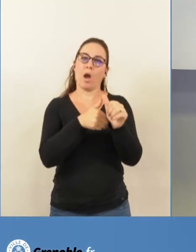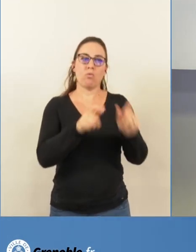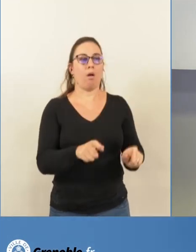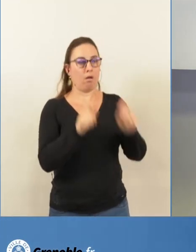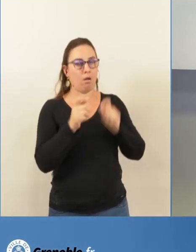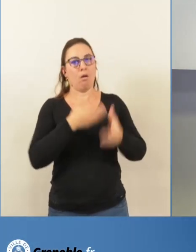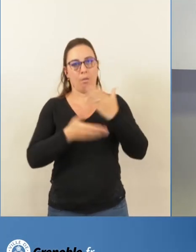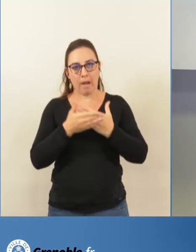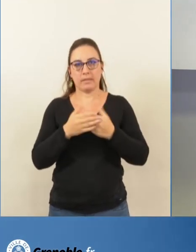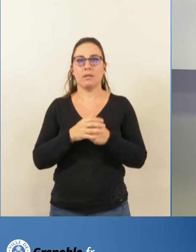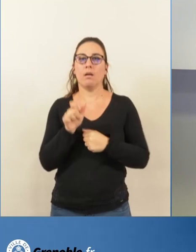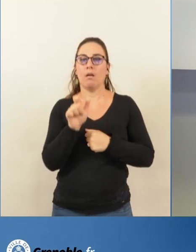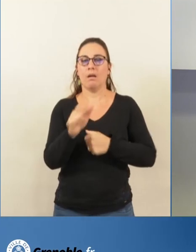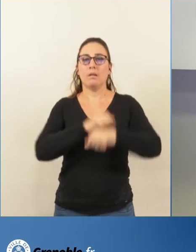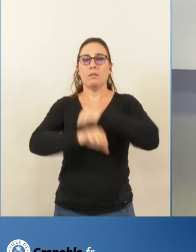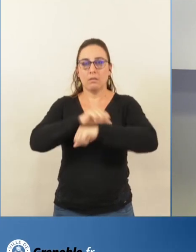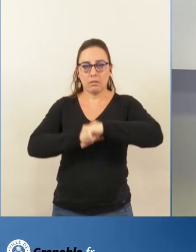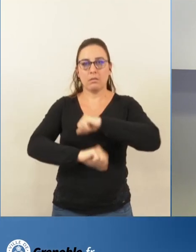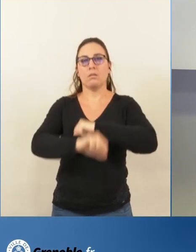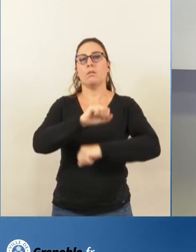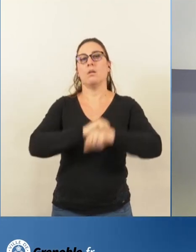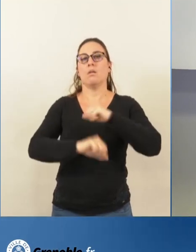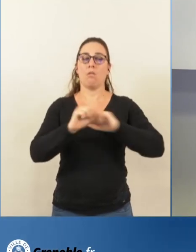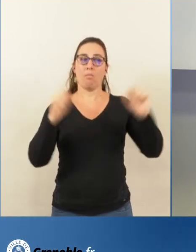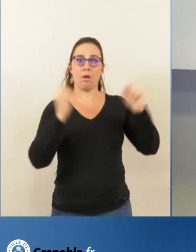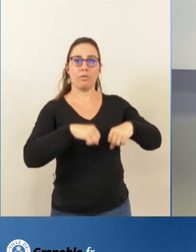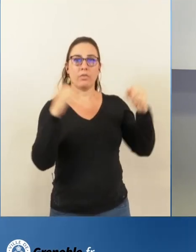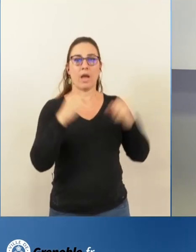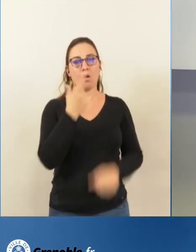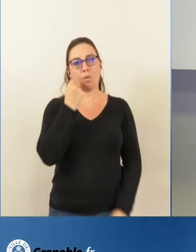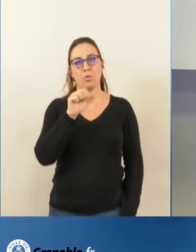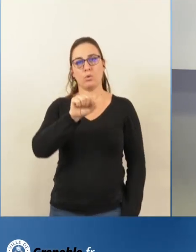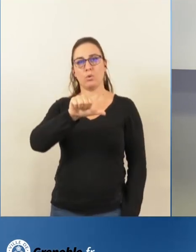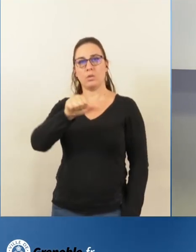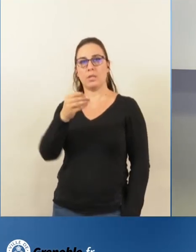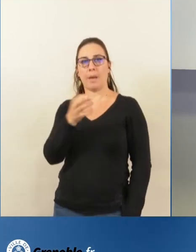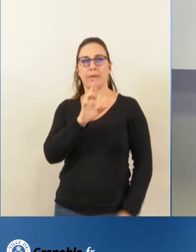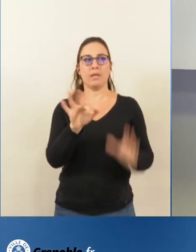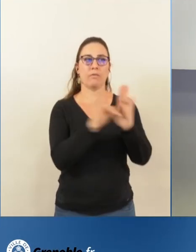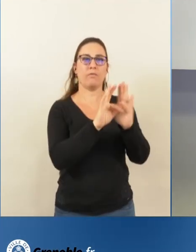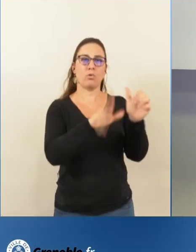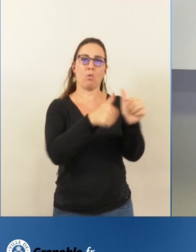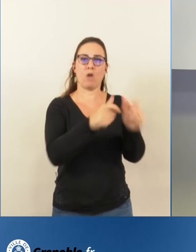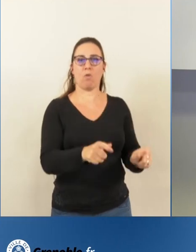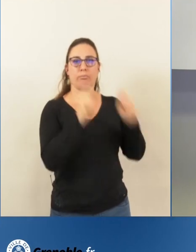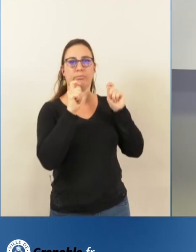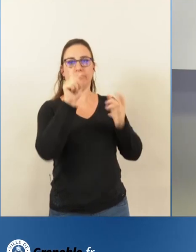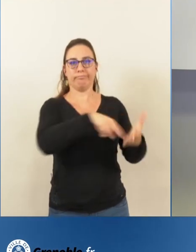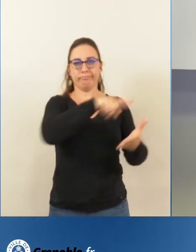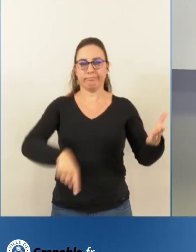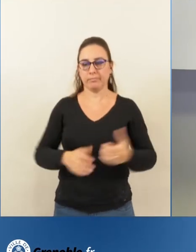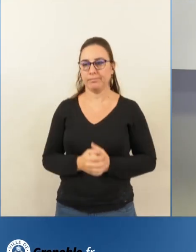de remplacer le dispositif par d'approuver le retrait de la fonction d'adjoint à Monsieur Sabri y a-t-il des demandes d'intervention